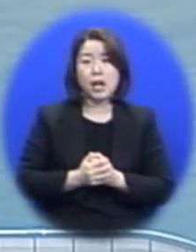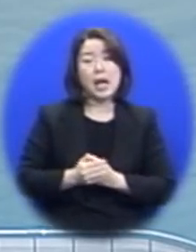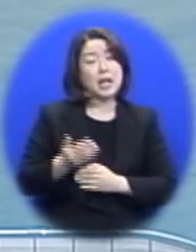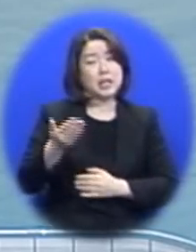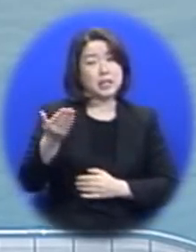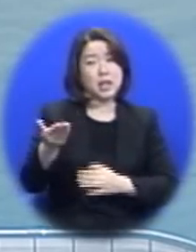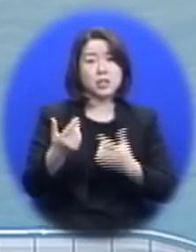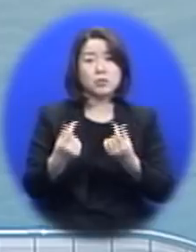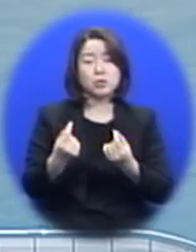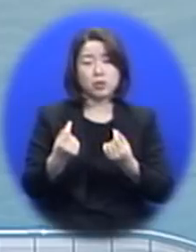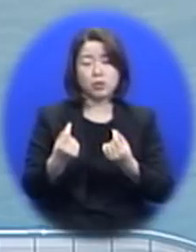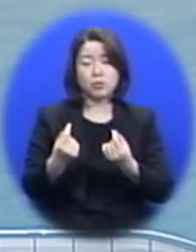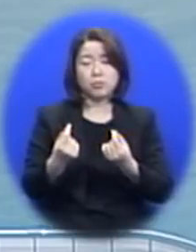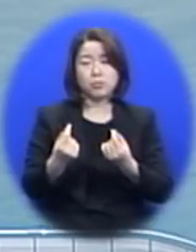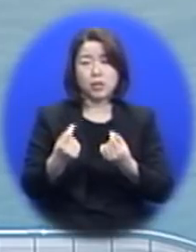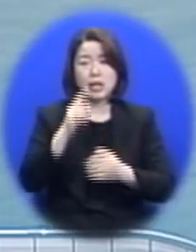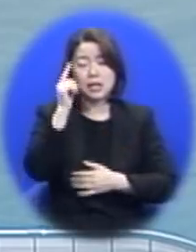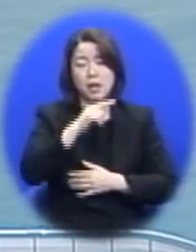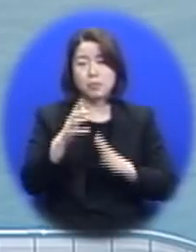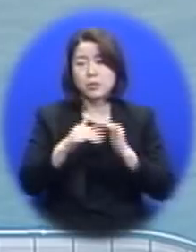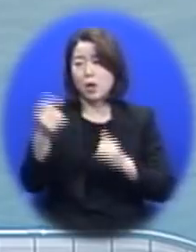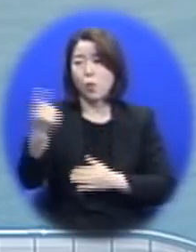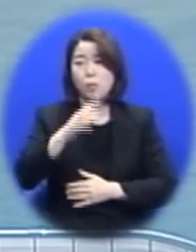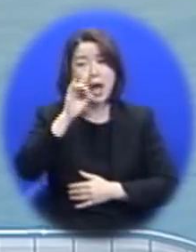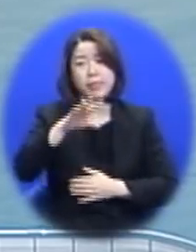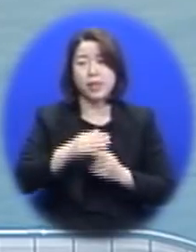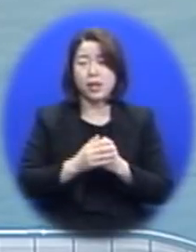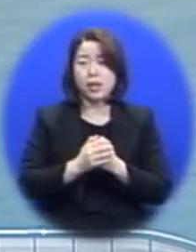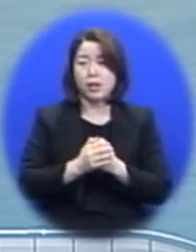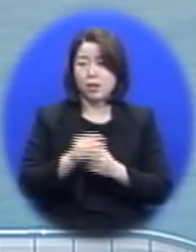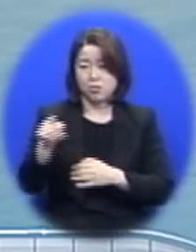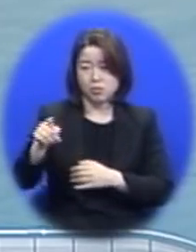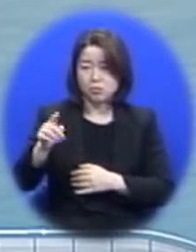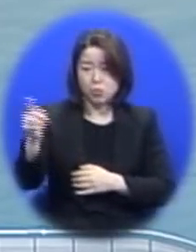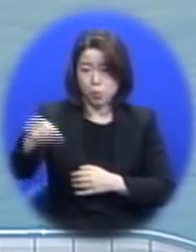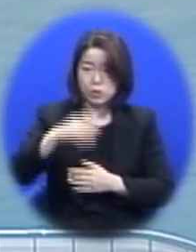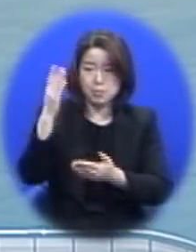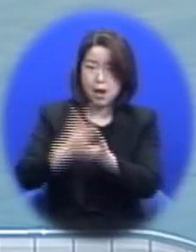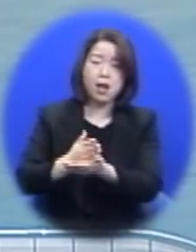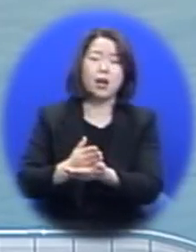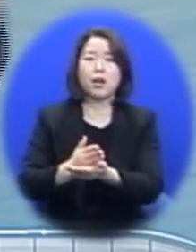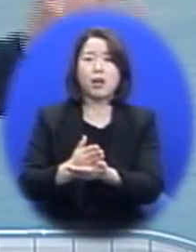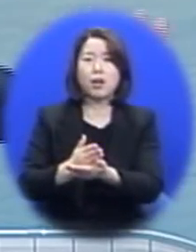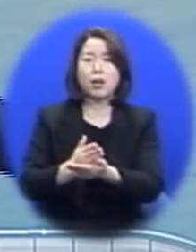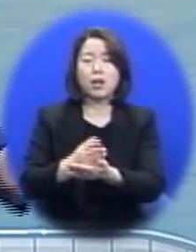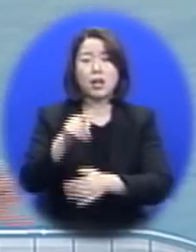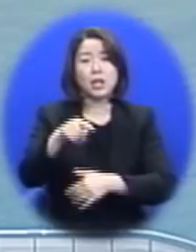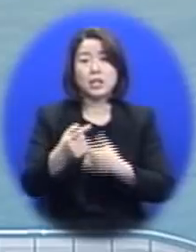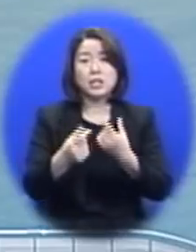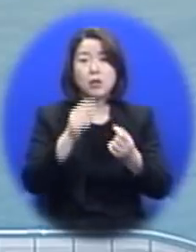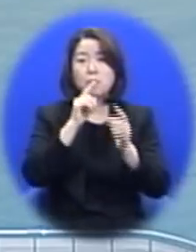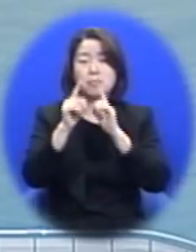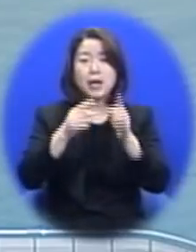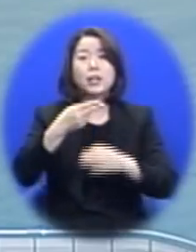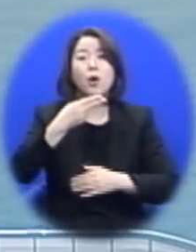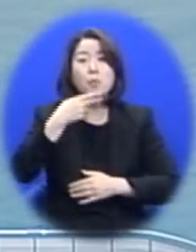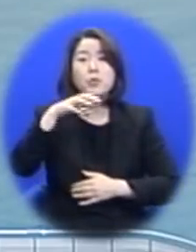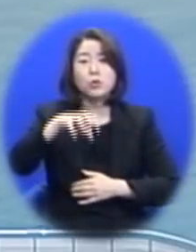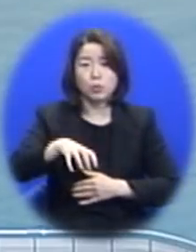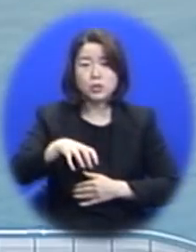당신같이 나쁜 사람은 올 수 없어. 당신같이 나쁜 사람은 나오지 마. 그런 말이 없는 데가